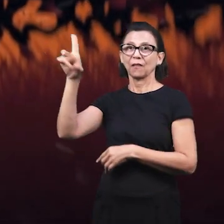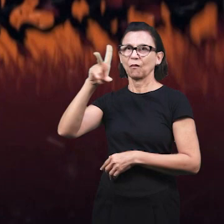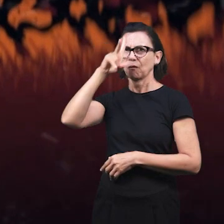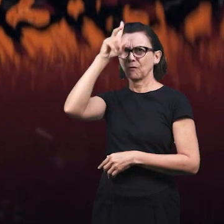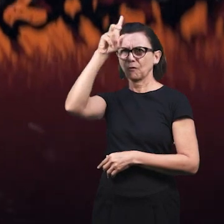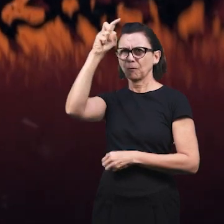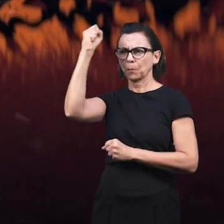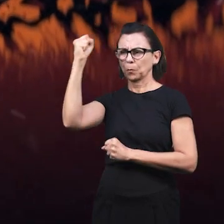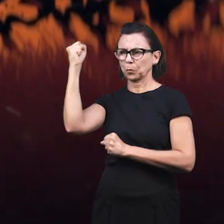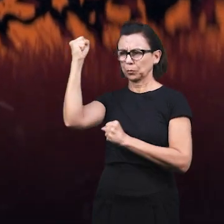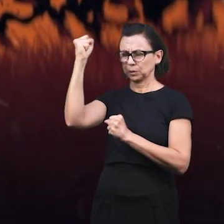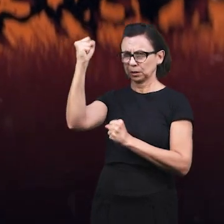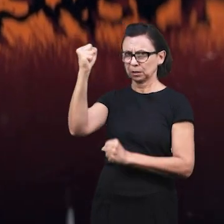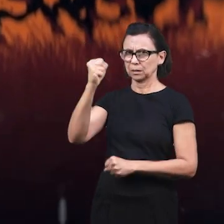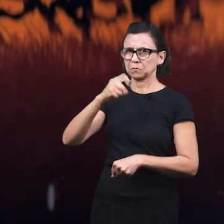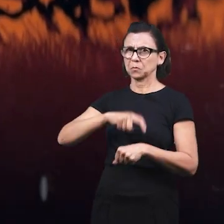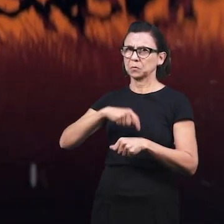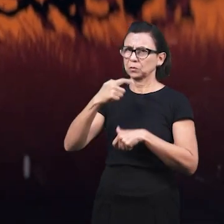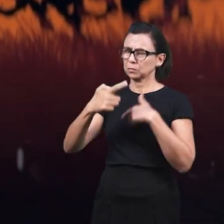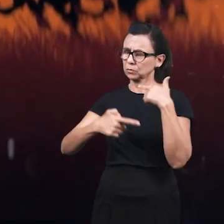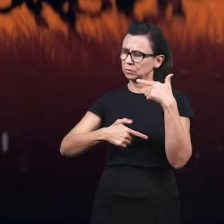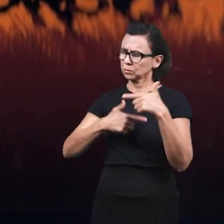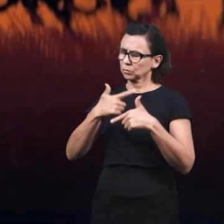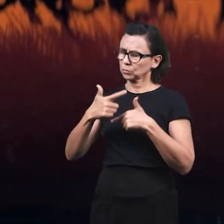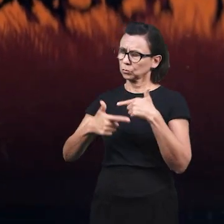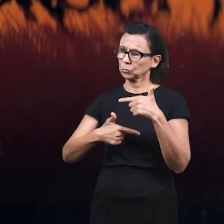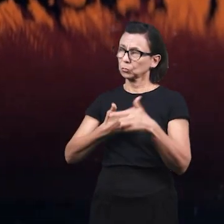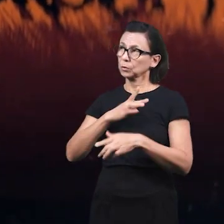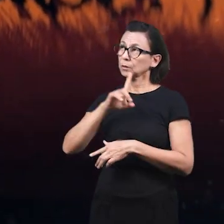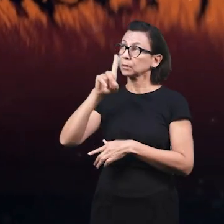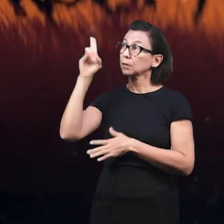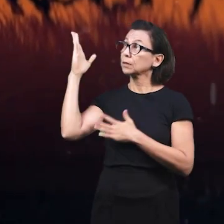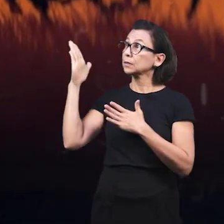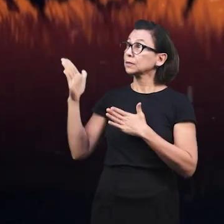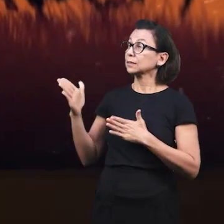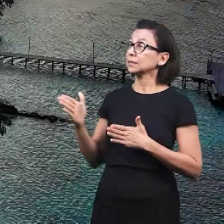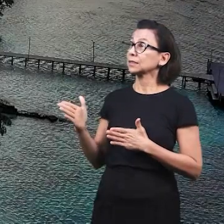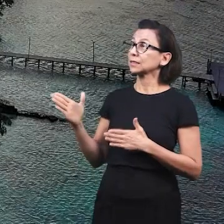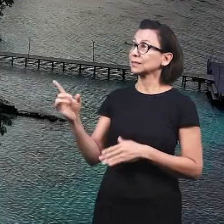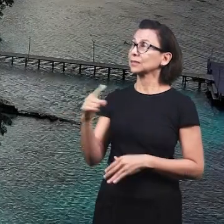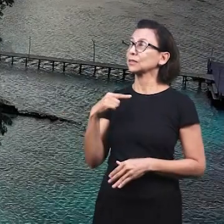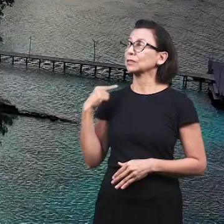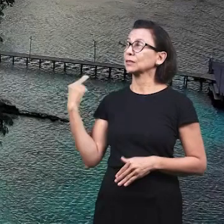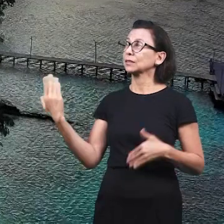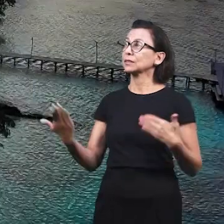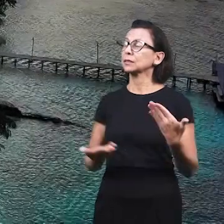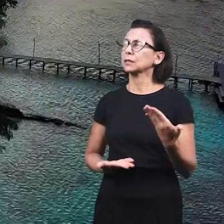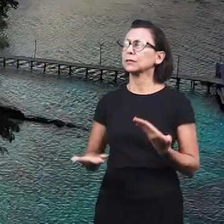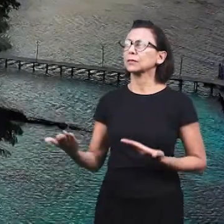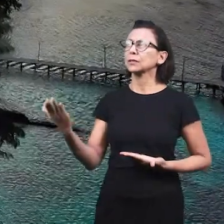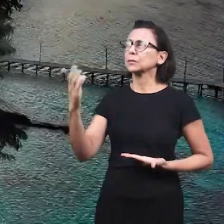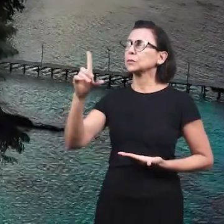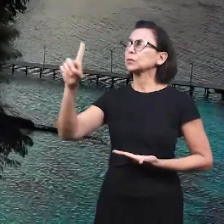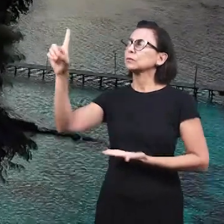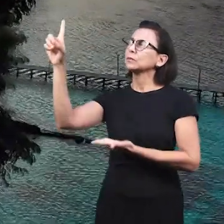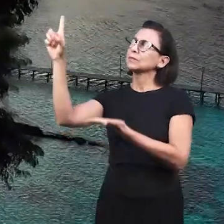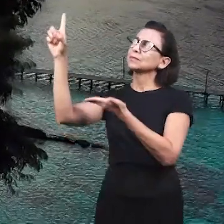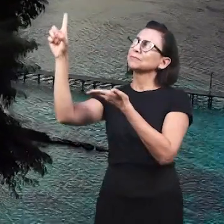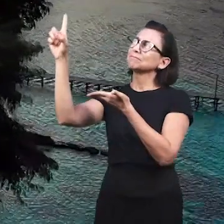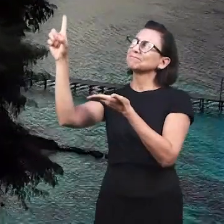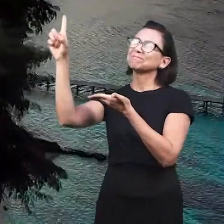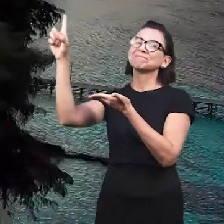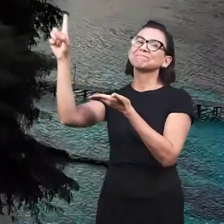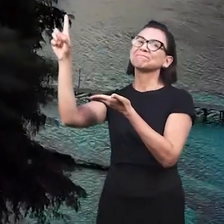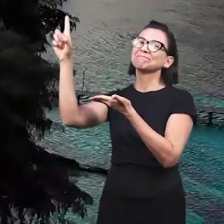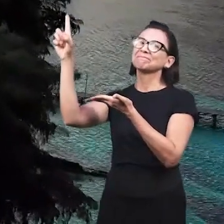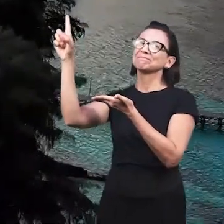Бог, которому мы служим, Господь сильный в брани, Он Бог верный. Бог,